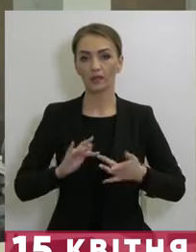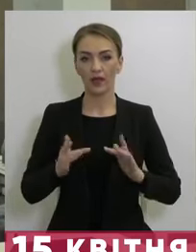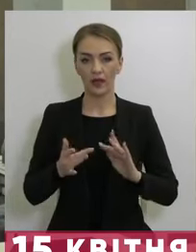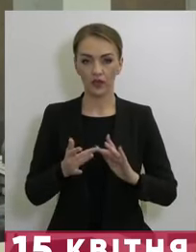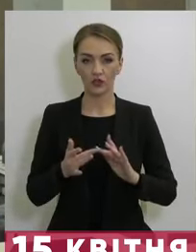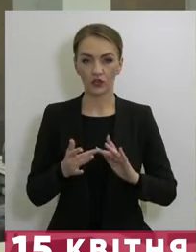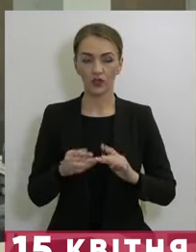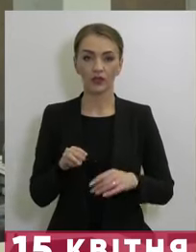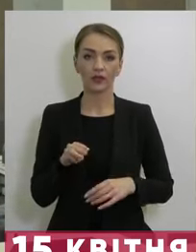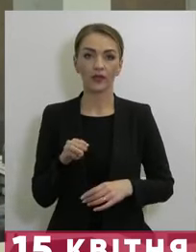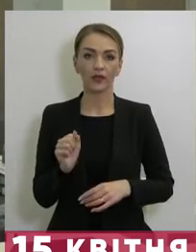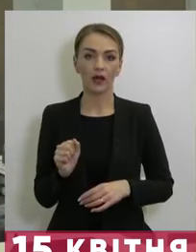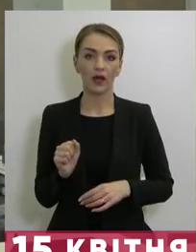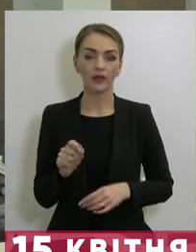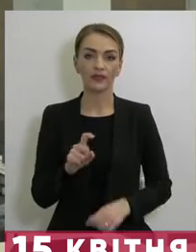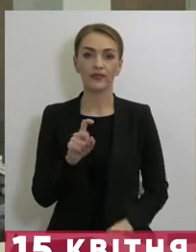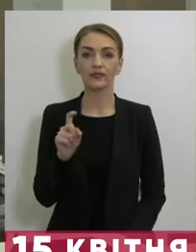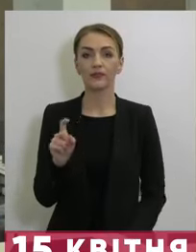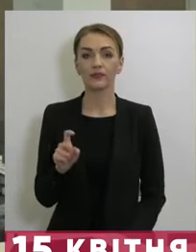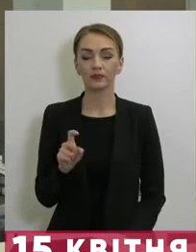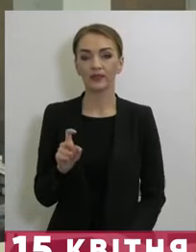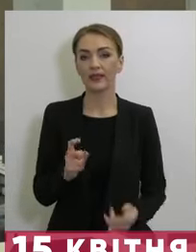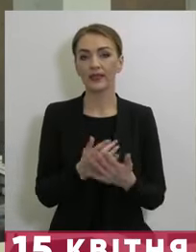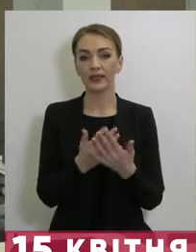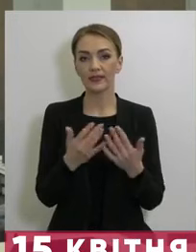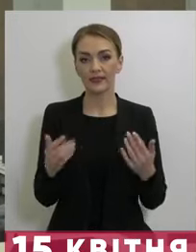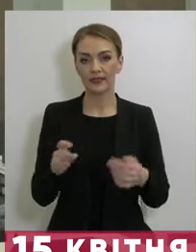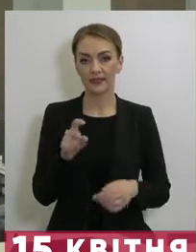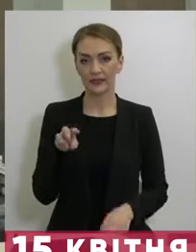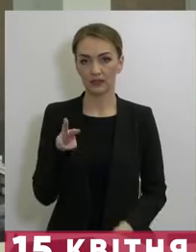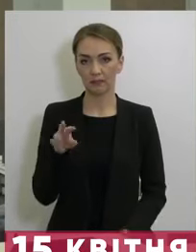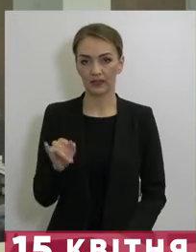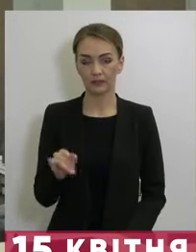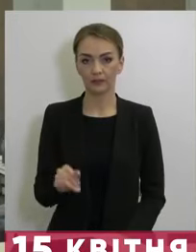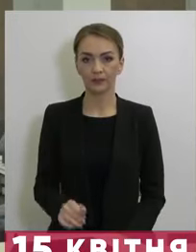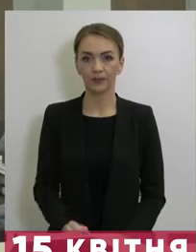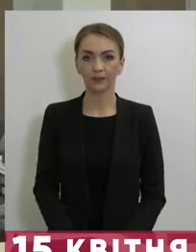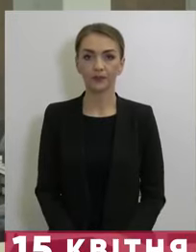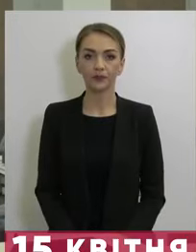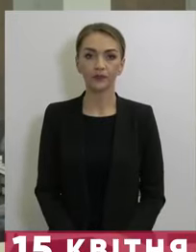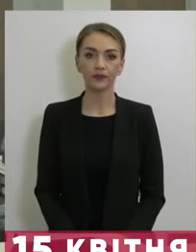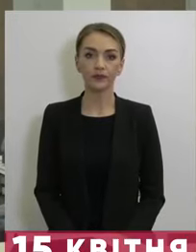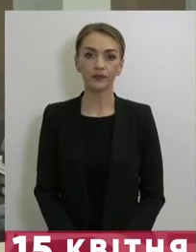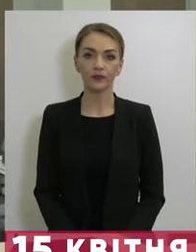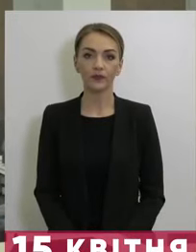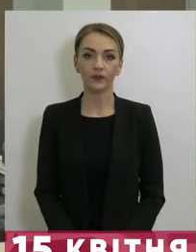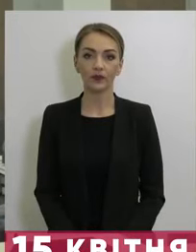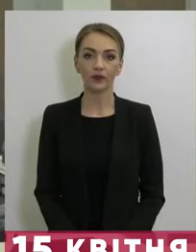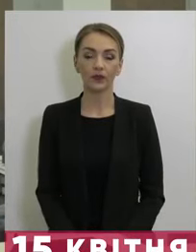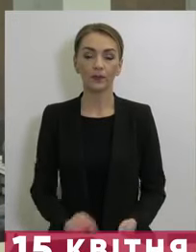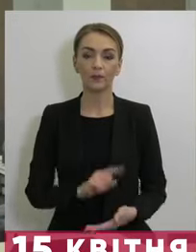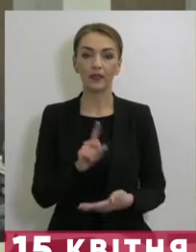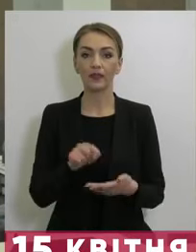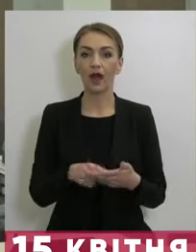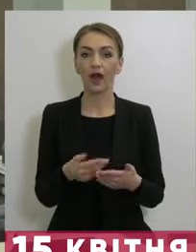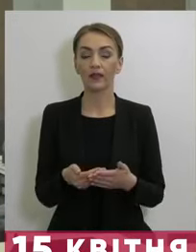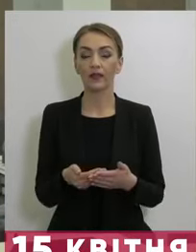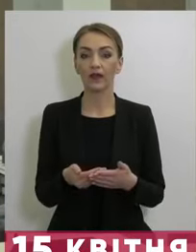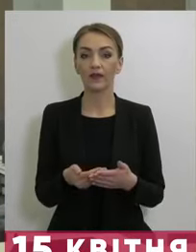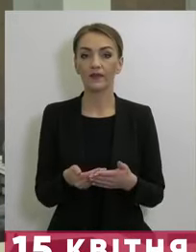та з різних засобів масової інформації. Питання